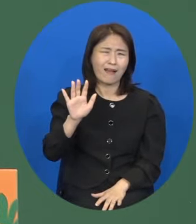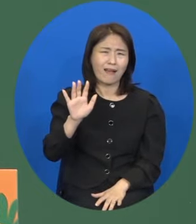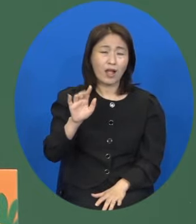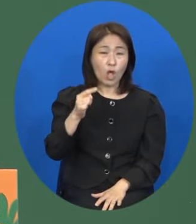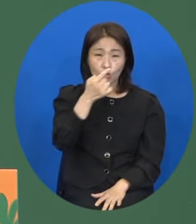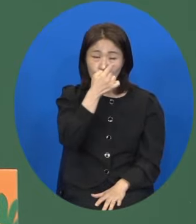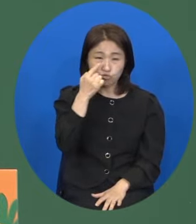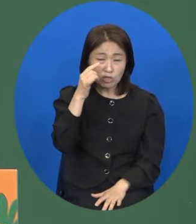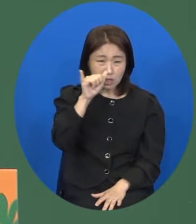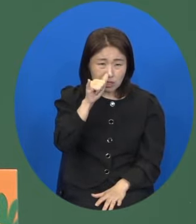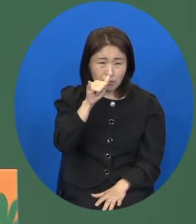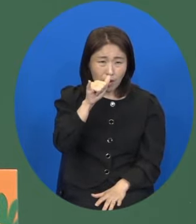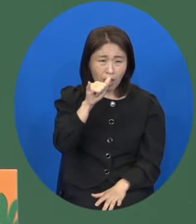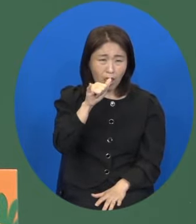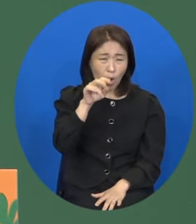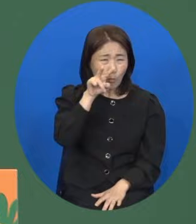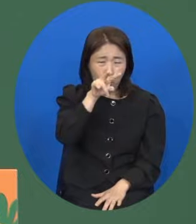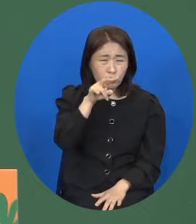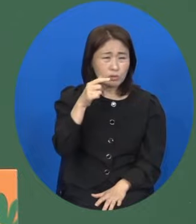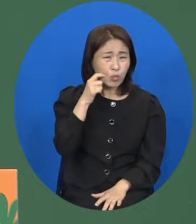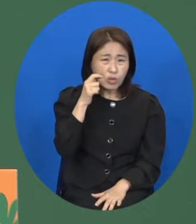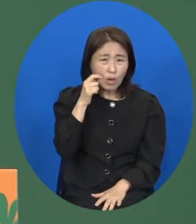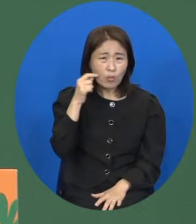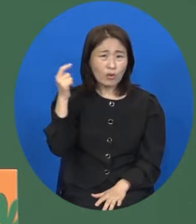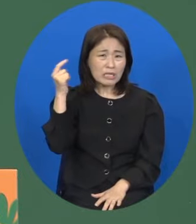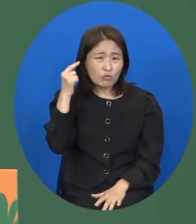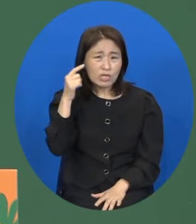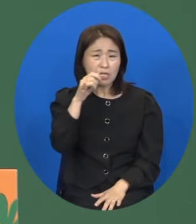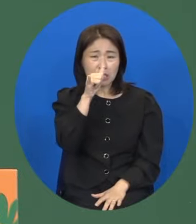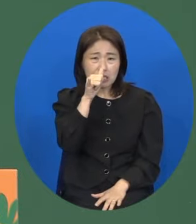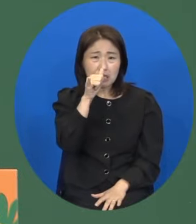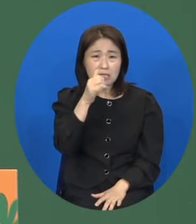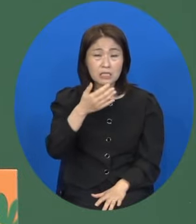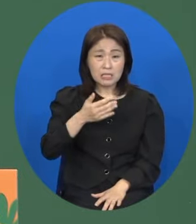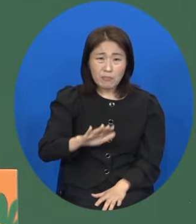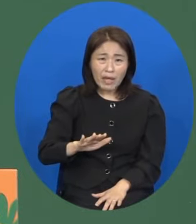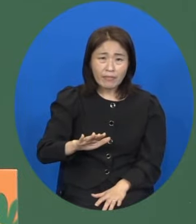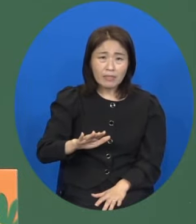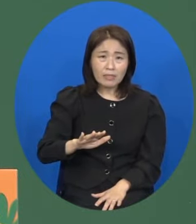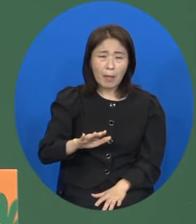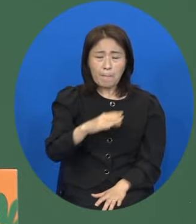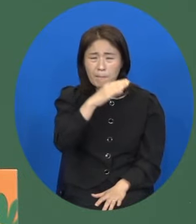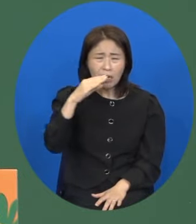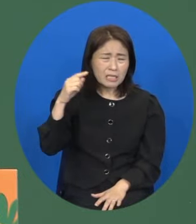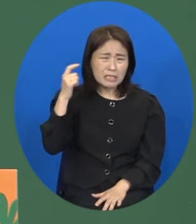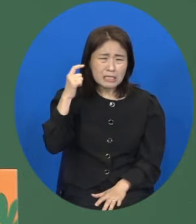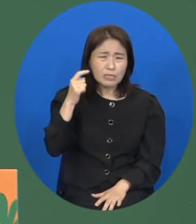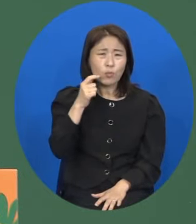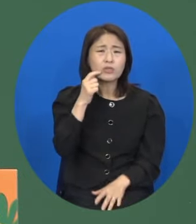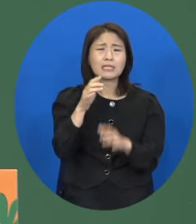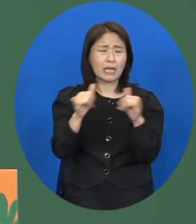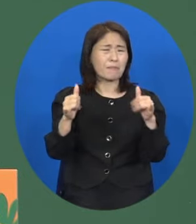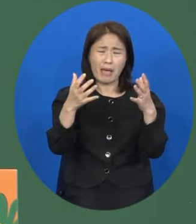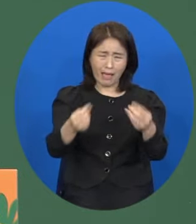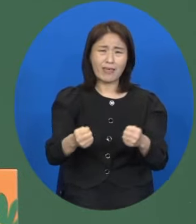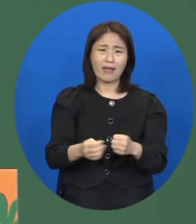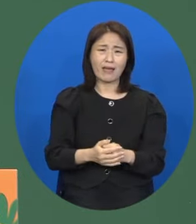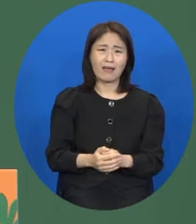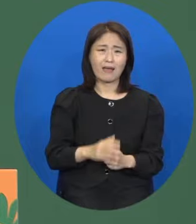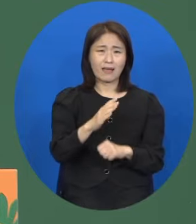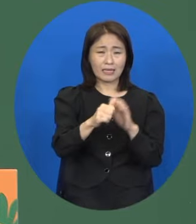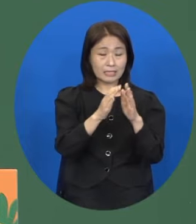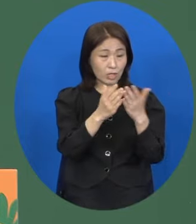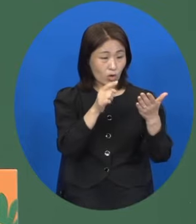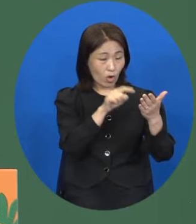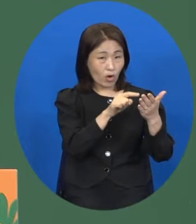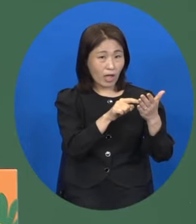못하며 귀가 있어도 제대로 듣지 못하는 그런 상황, 우리는 잘 알고 있습니다. 성경도 이에